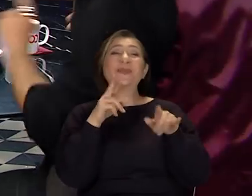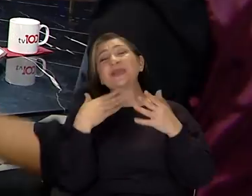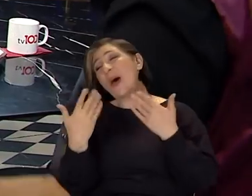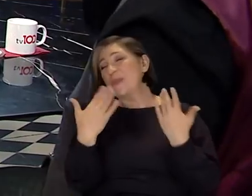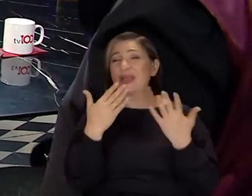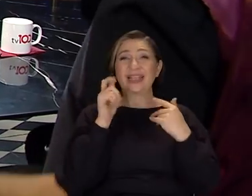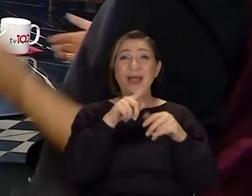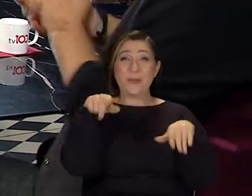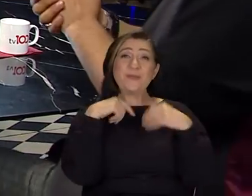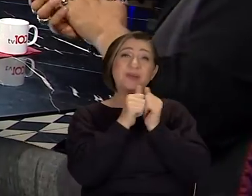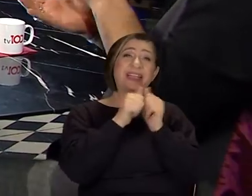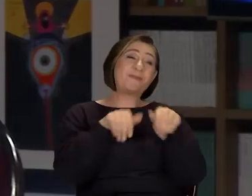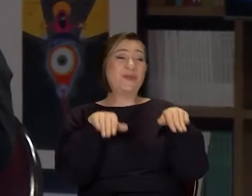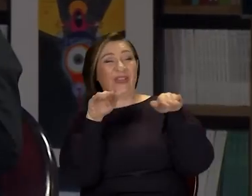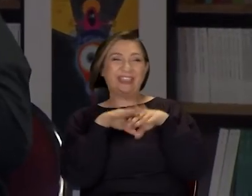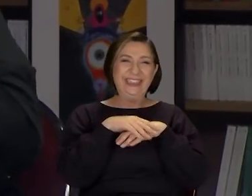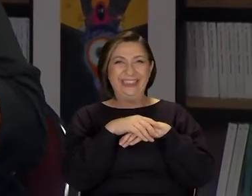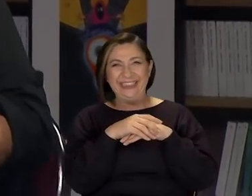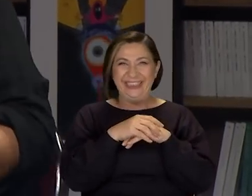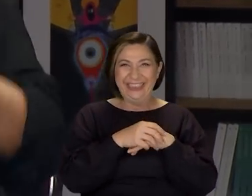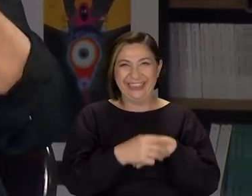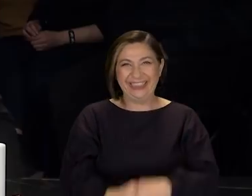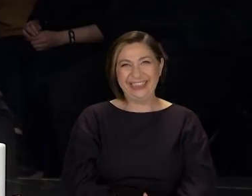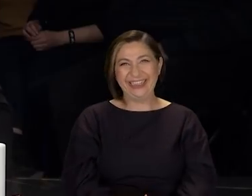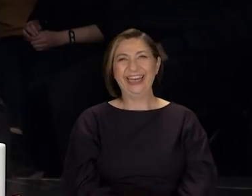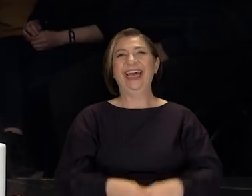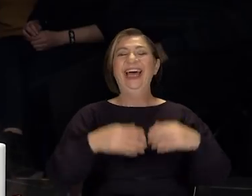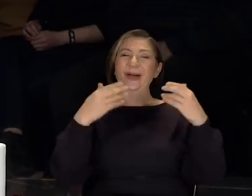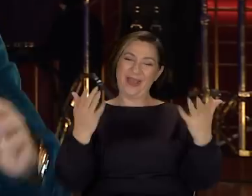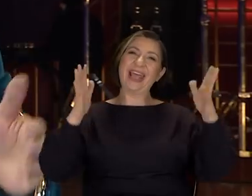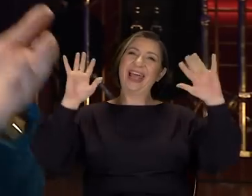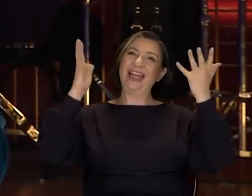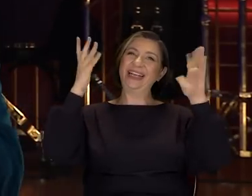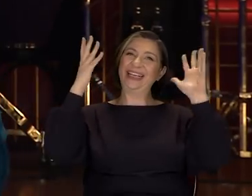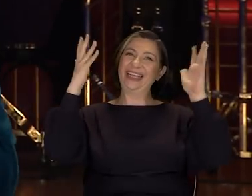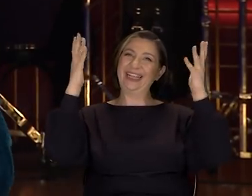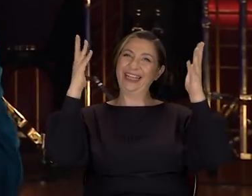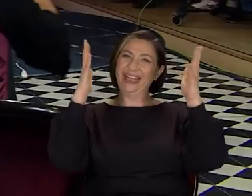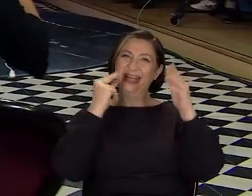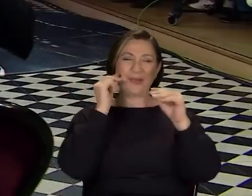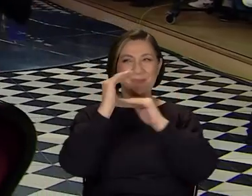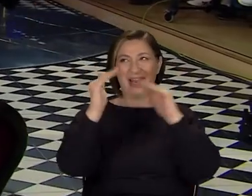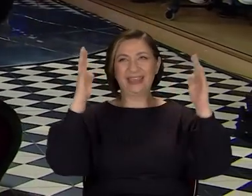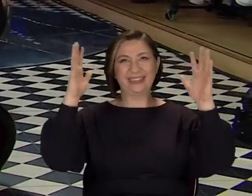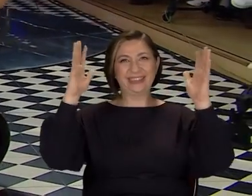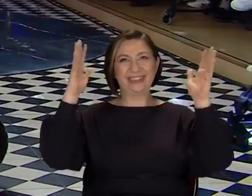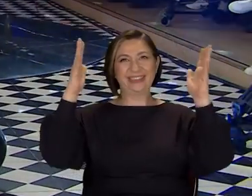Okan Bey birlikte büyüdük. Peki. Alkışlıyoruz hanımlar beyler.